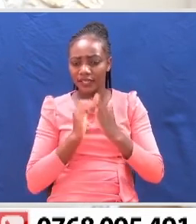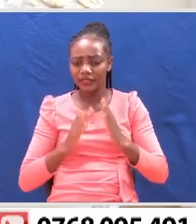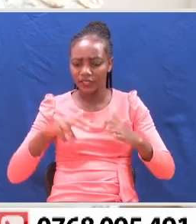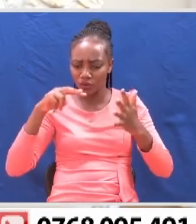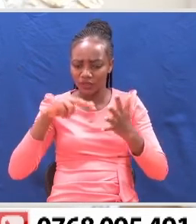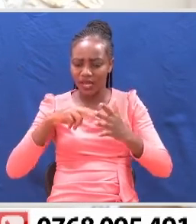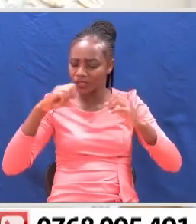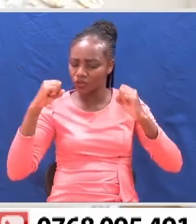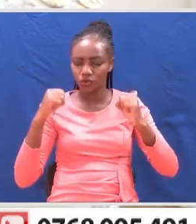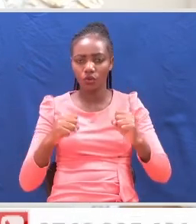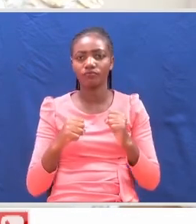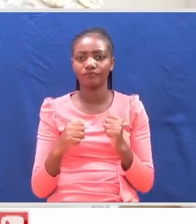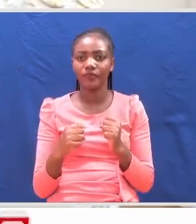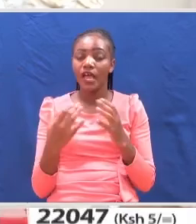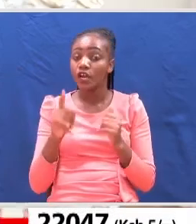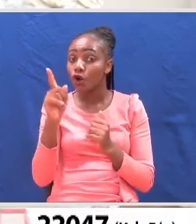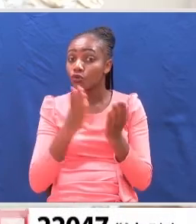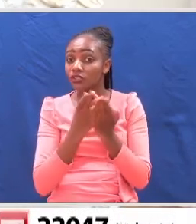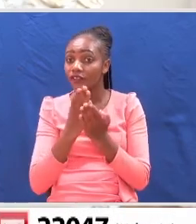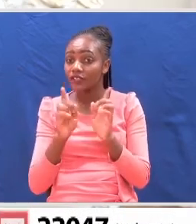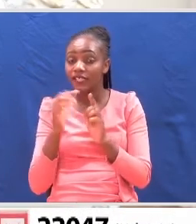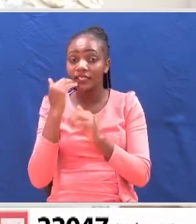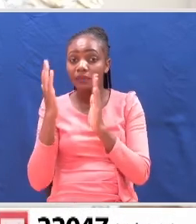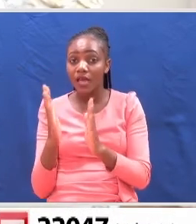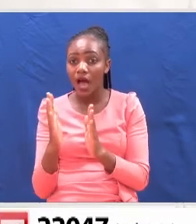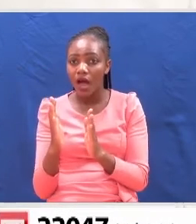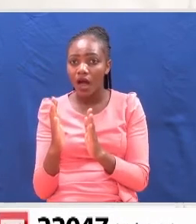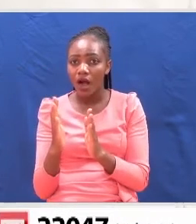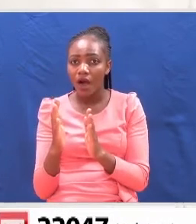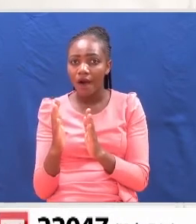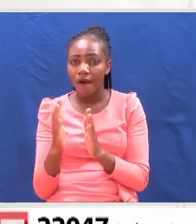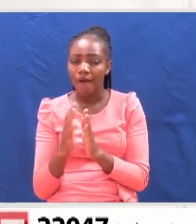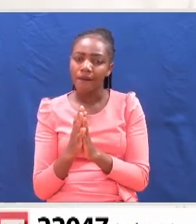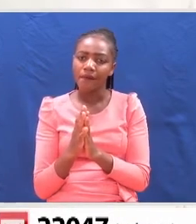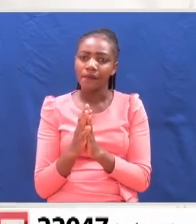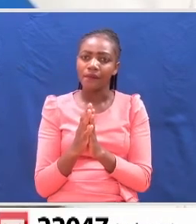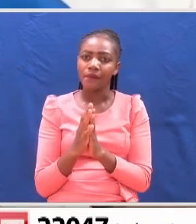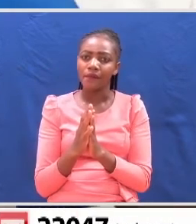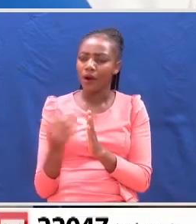umehudumu kama speaker, kuna wakati umejutia kuchukua hii nafasi?